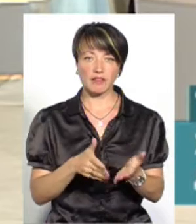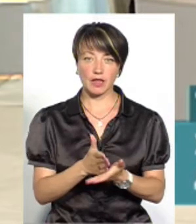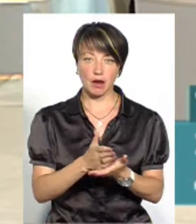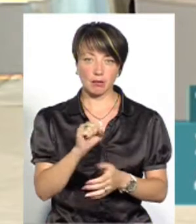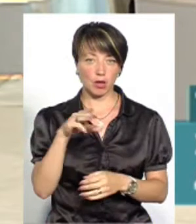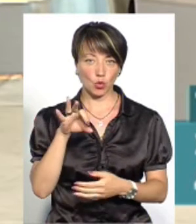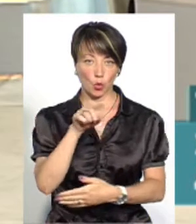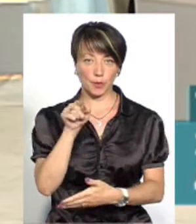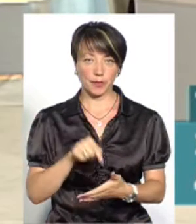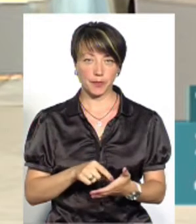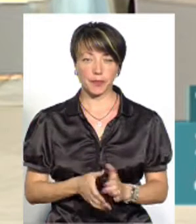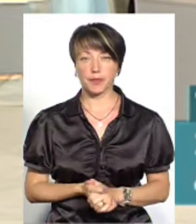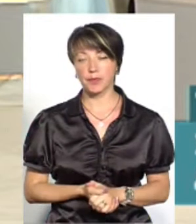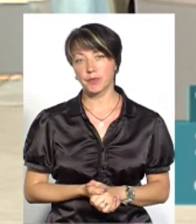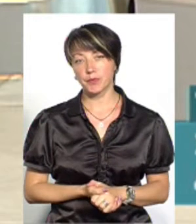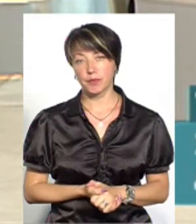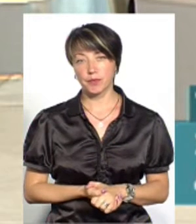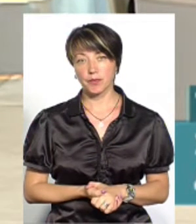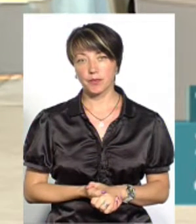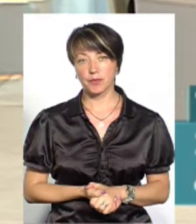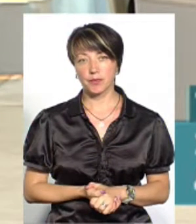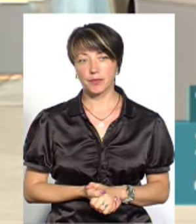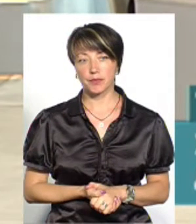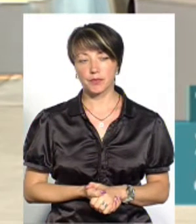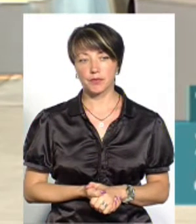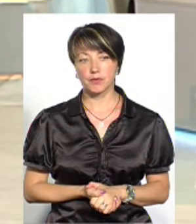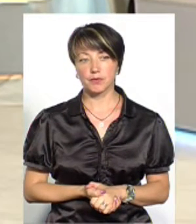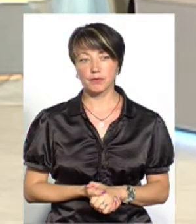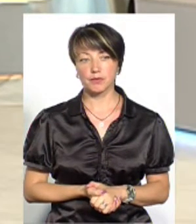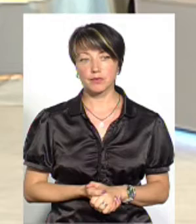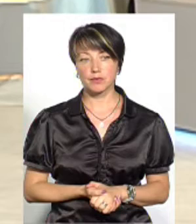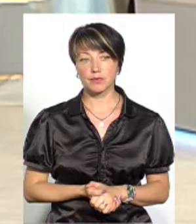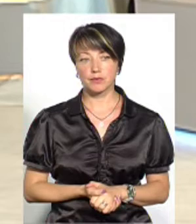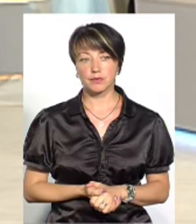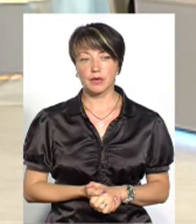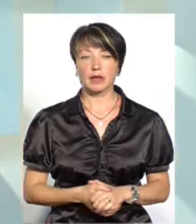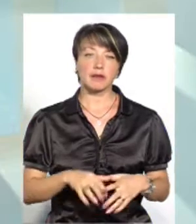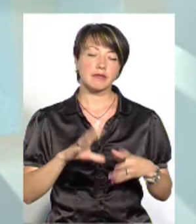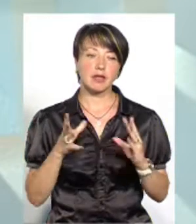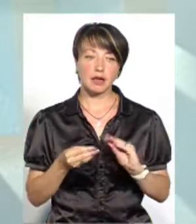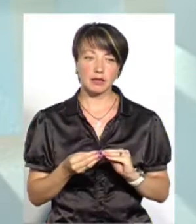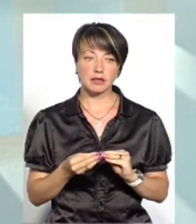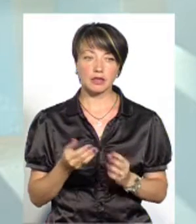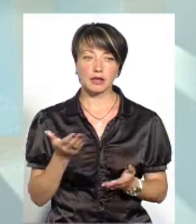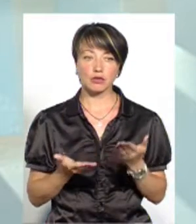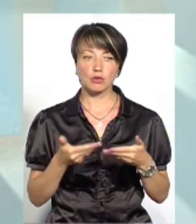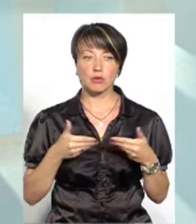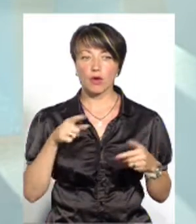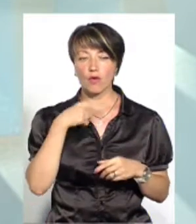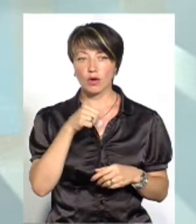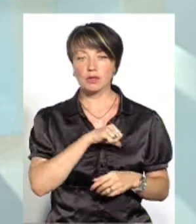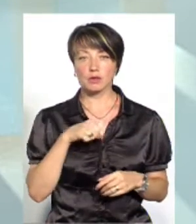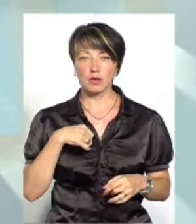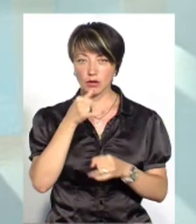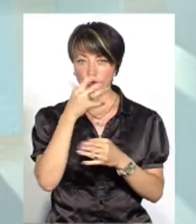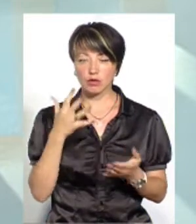ветеранам, а то і всім нашим, хто повертається? Ну, взагалі, то якщо ми говоримо, самотужки